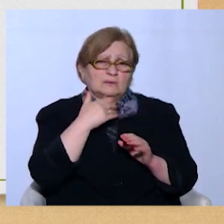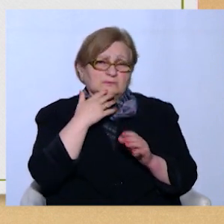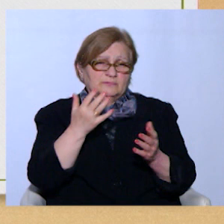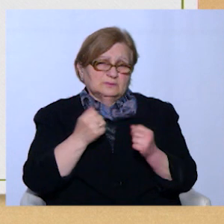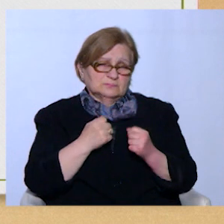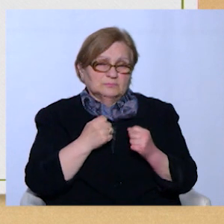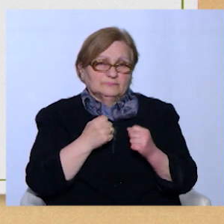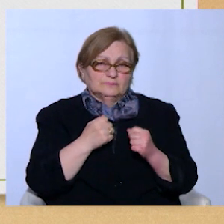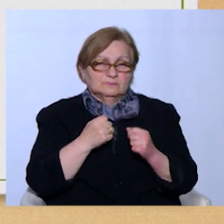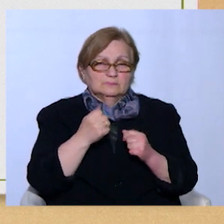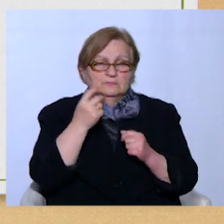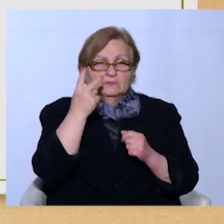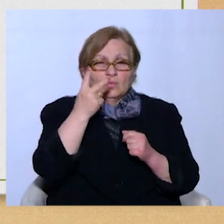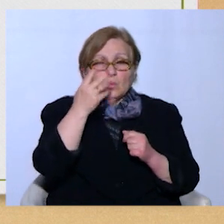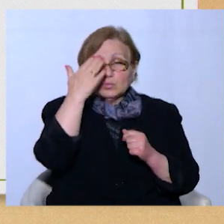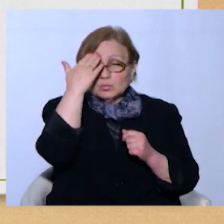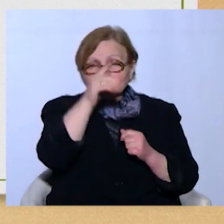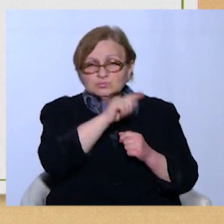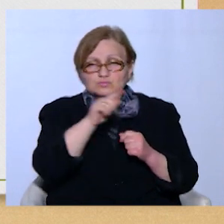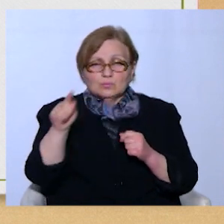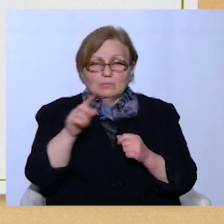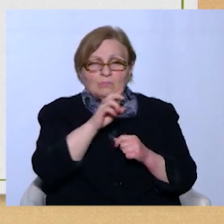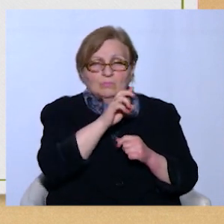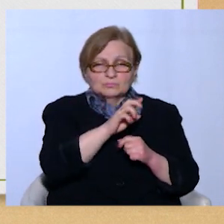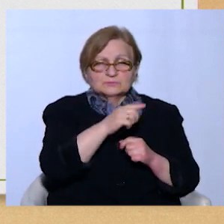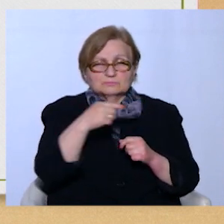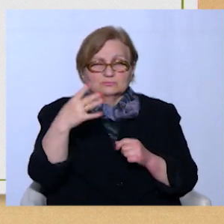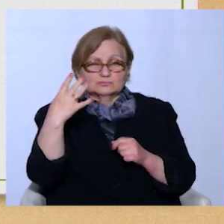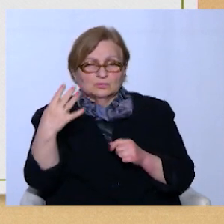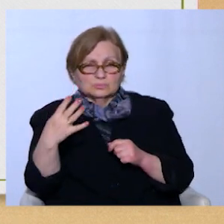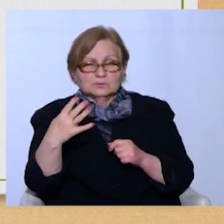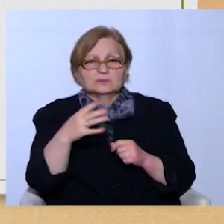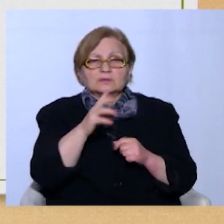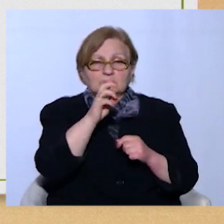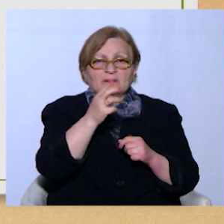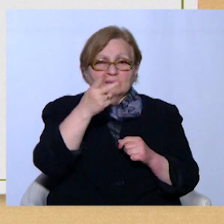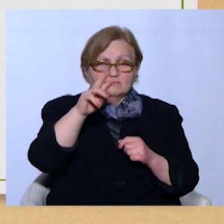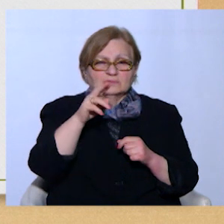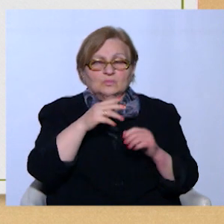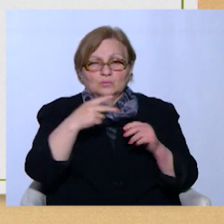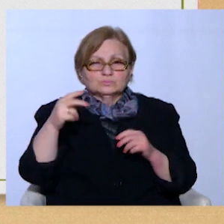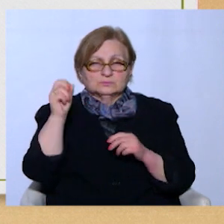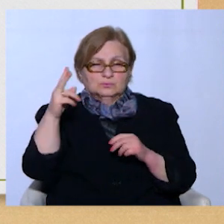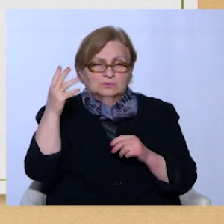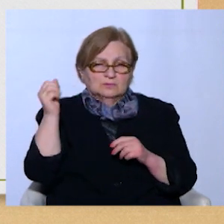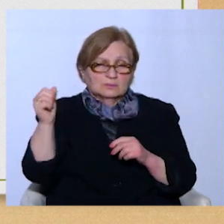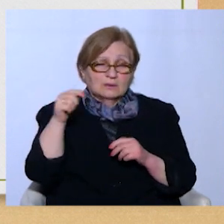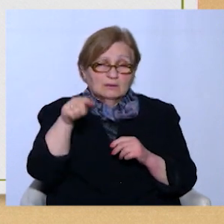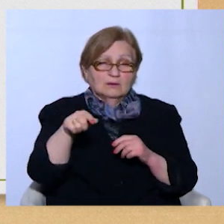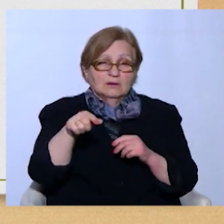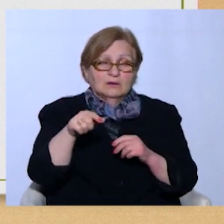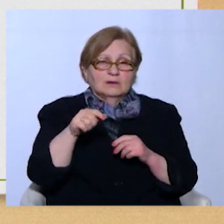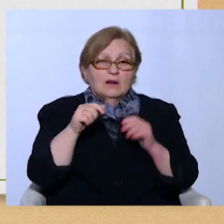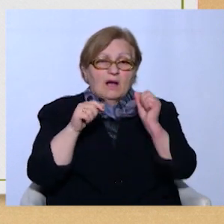მიიღება ორუცნობიანი სისტემა ბუდრის მინუს 400 და ბ კვადრატი უდრის 12-ას. აქ თუ გაითვალისწინებთ,